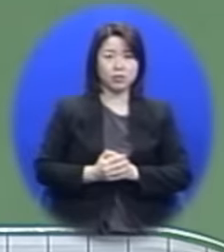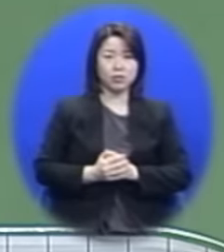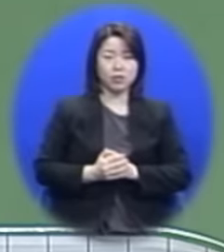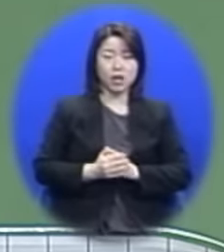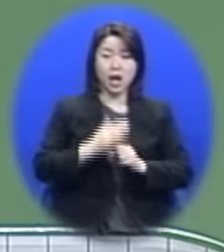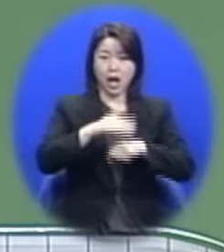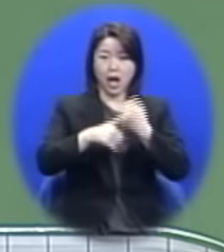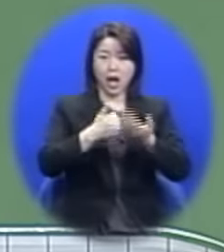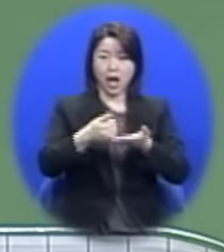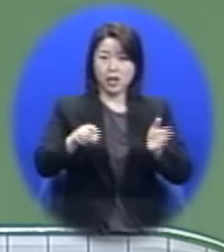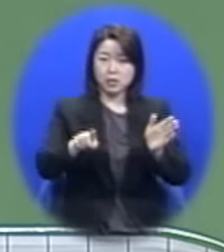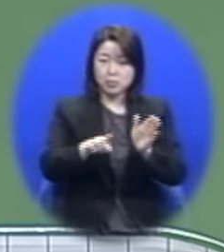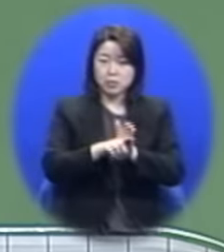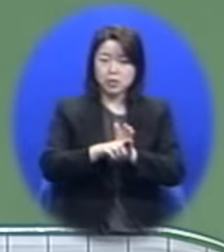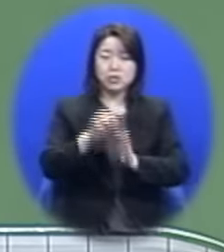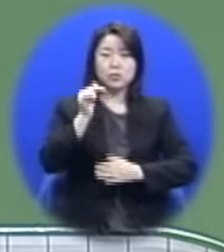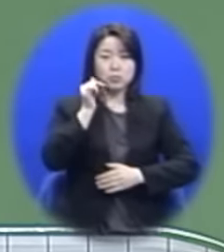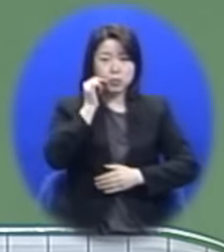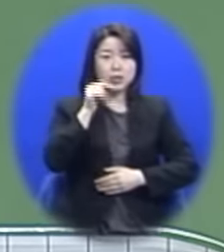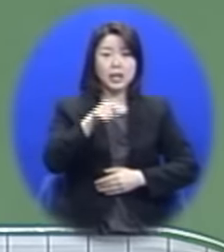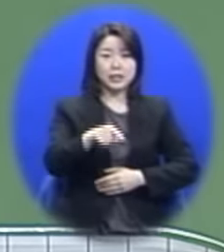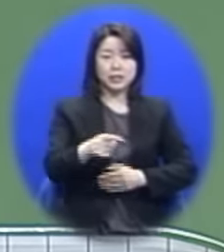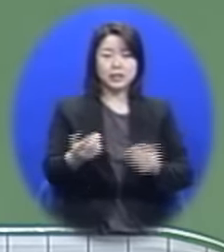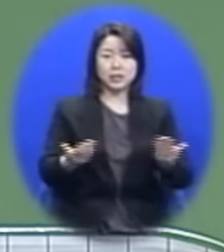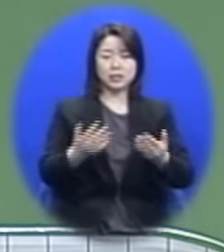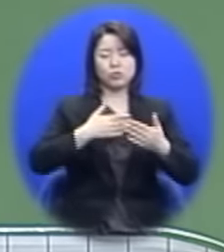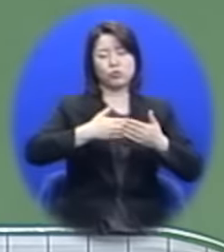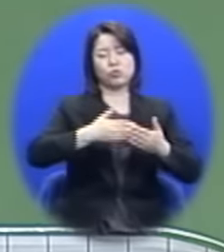하나님이 믿어지지 않는 것은 두려운 일입니다.